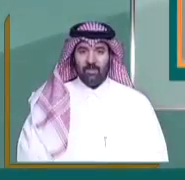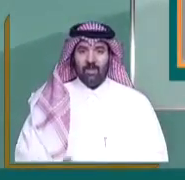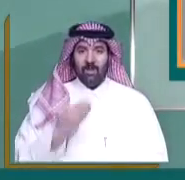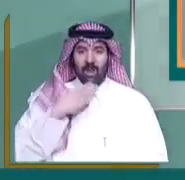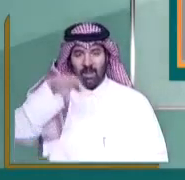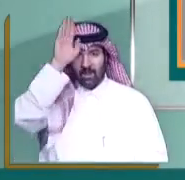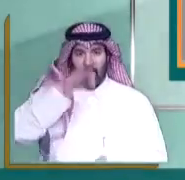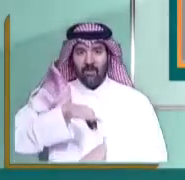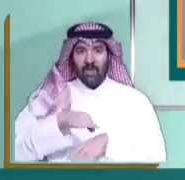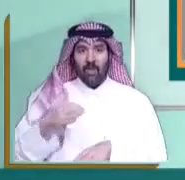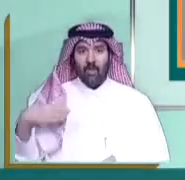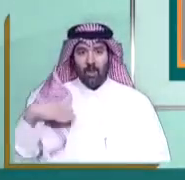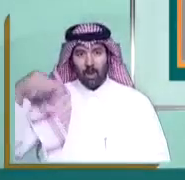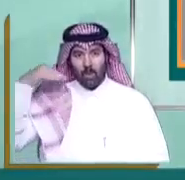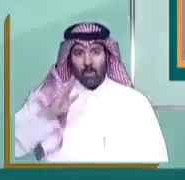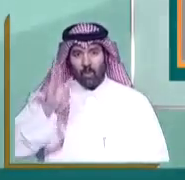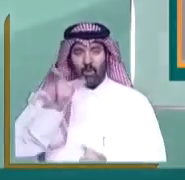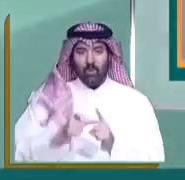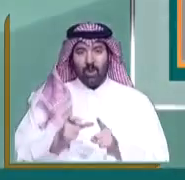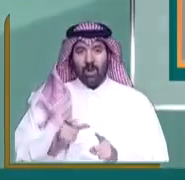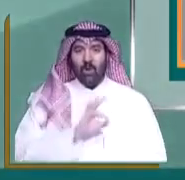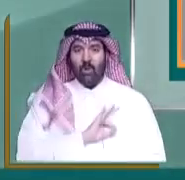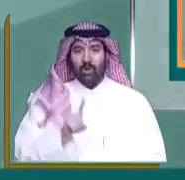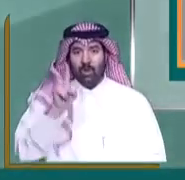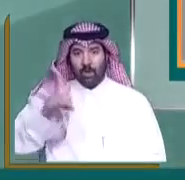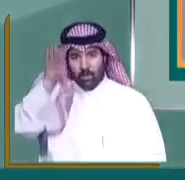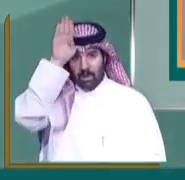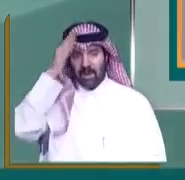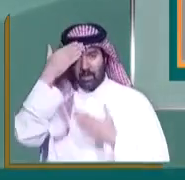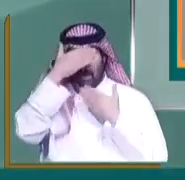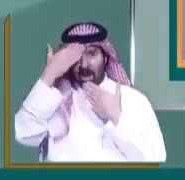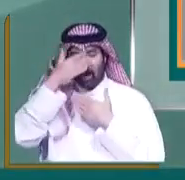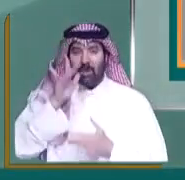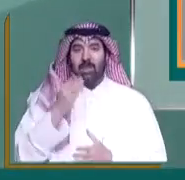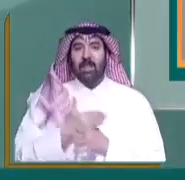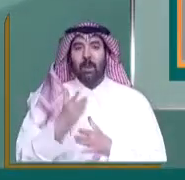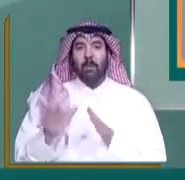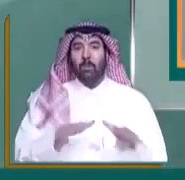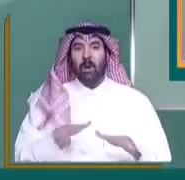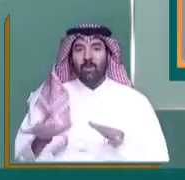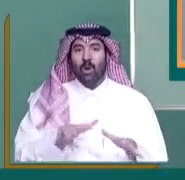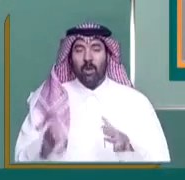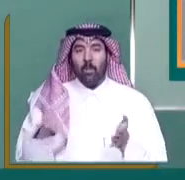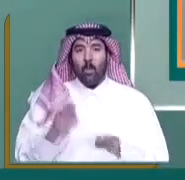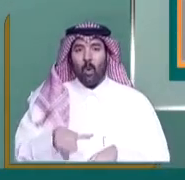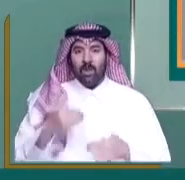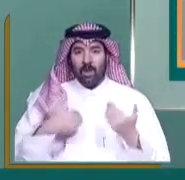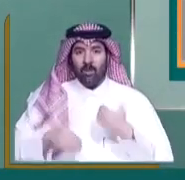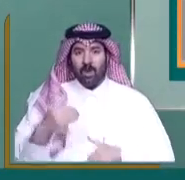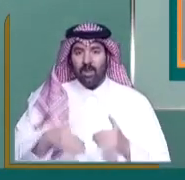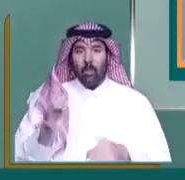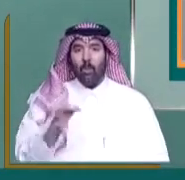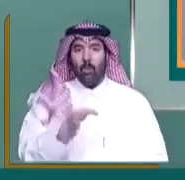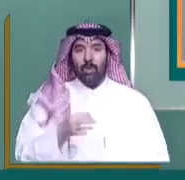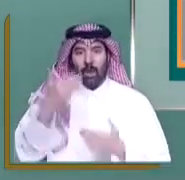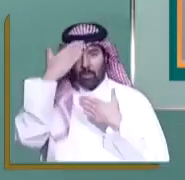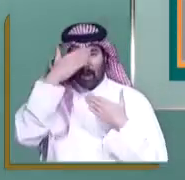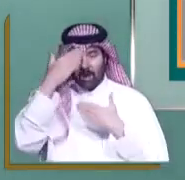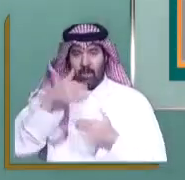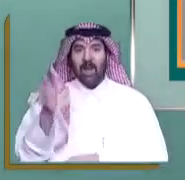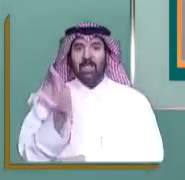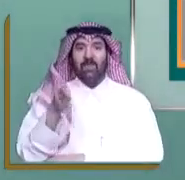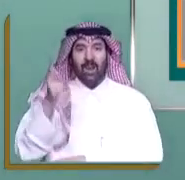خادم الحرمين الشريفين وولي العهد يعزيان ملك المغرب في ضحايا الزلزال الذي وقع في بعض المدن المغربية، وسفارة